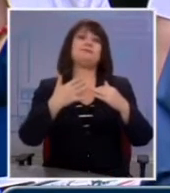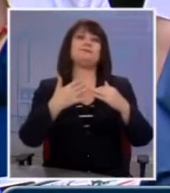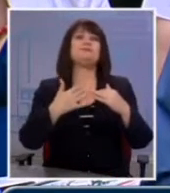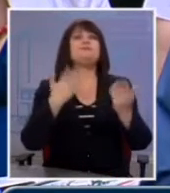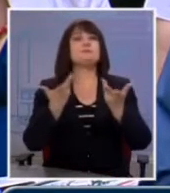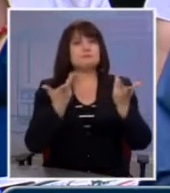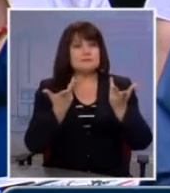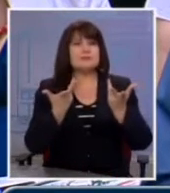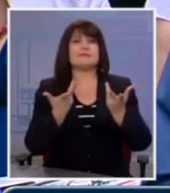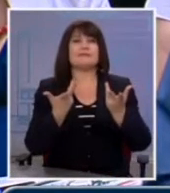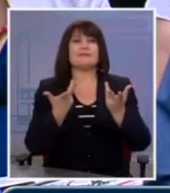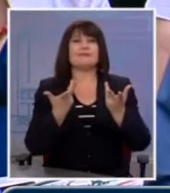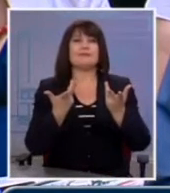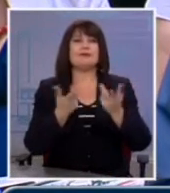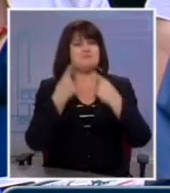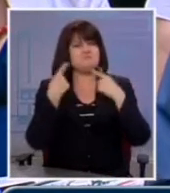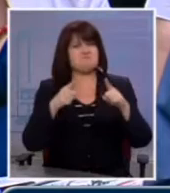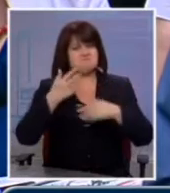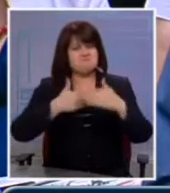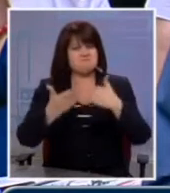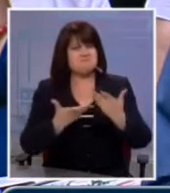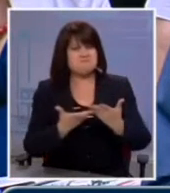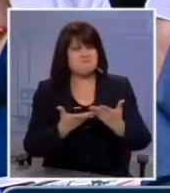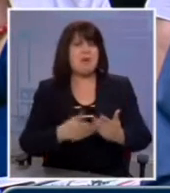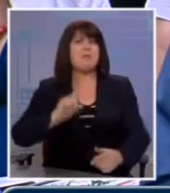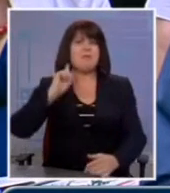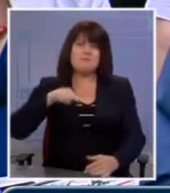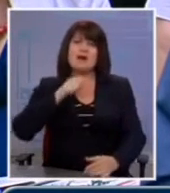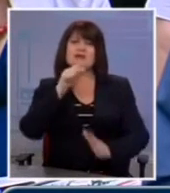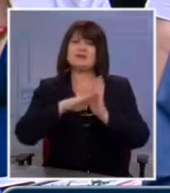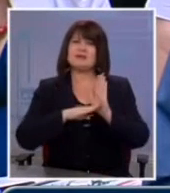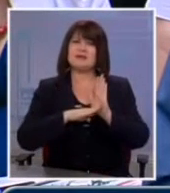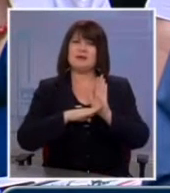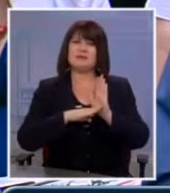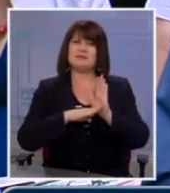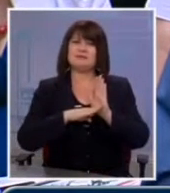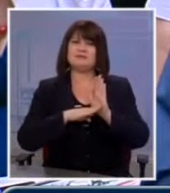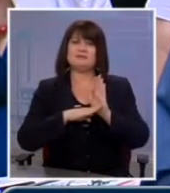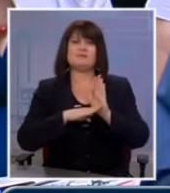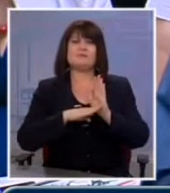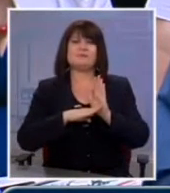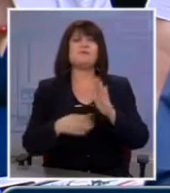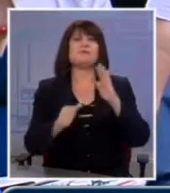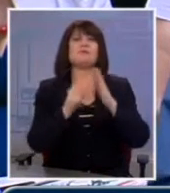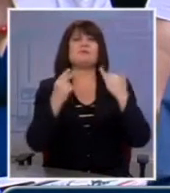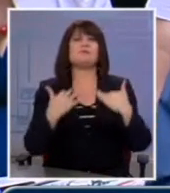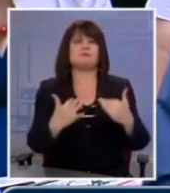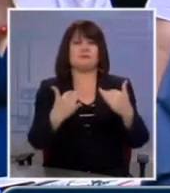στην περίεργη διαδικασία παραβίαση του συντάγματος τον πρόεδρο της